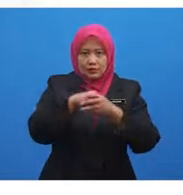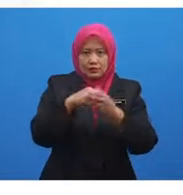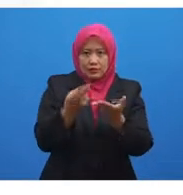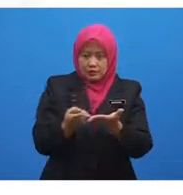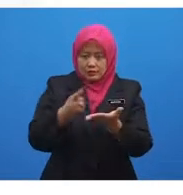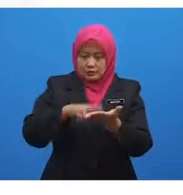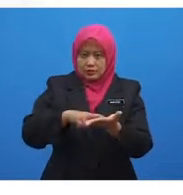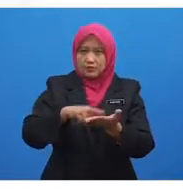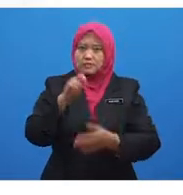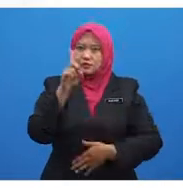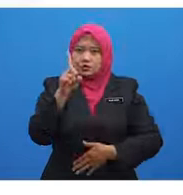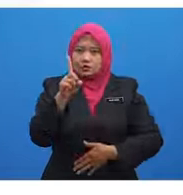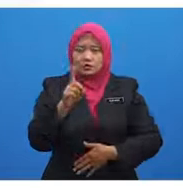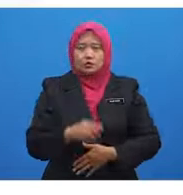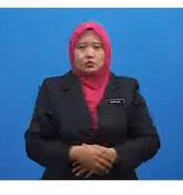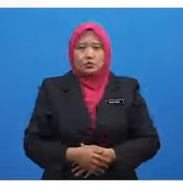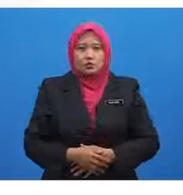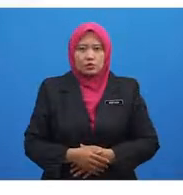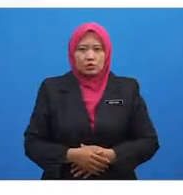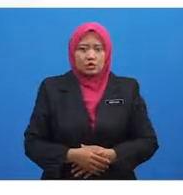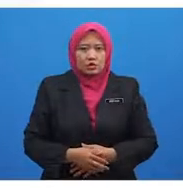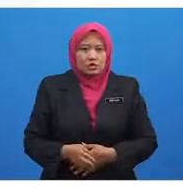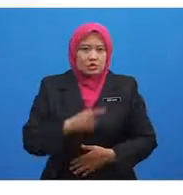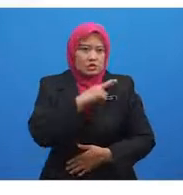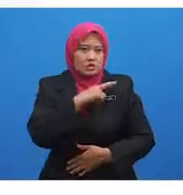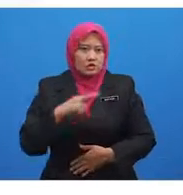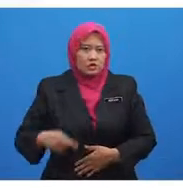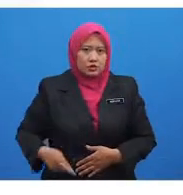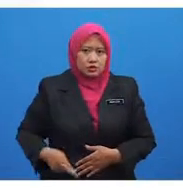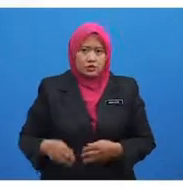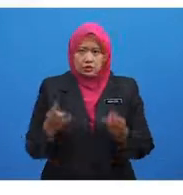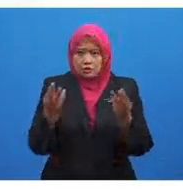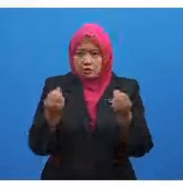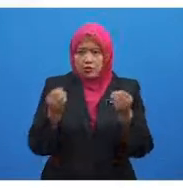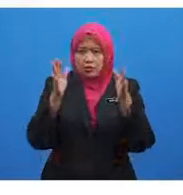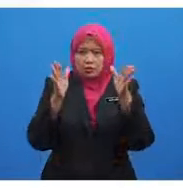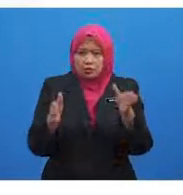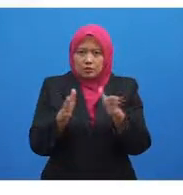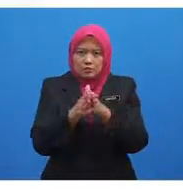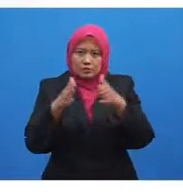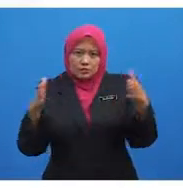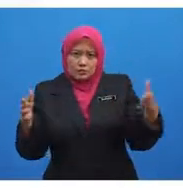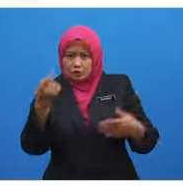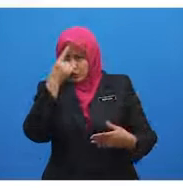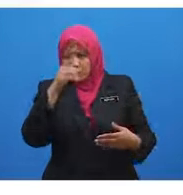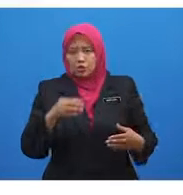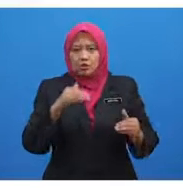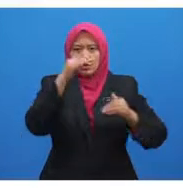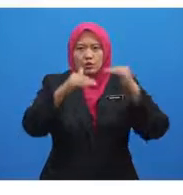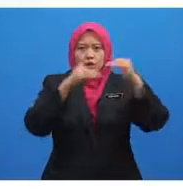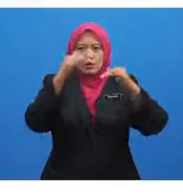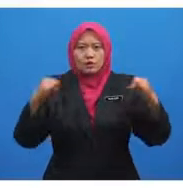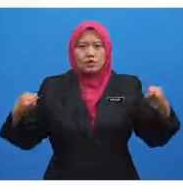pertama, raja menitahkan orang besar empat untuk membina istana berkota. Orang besar